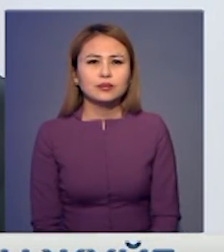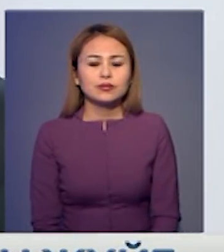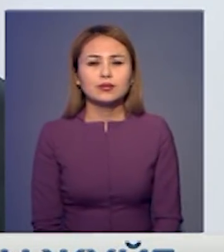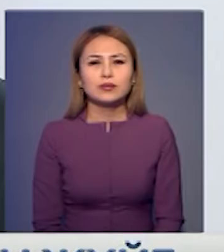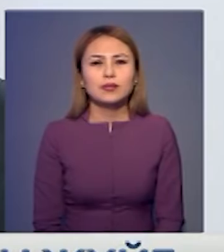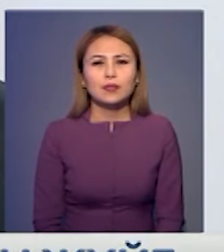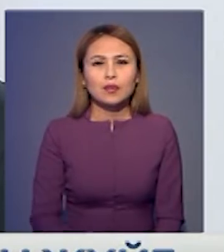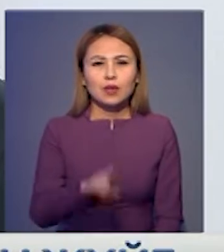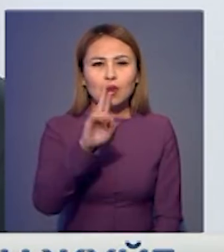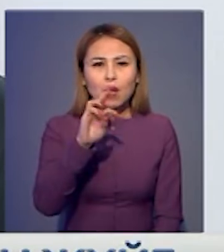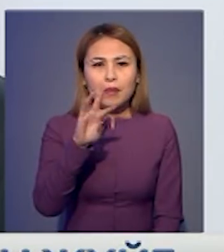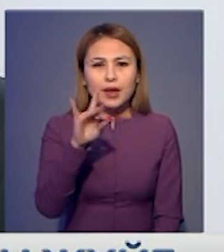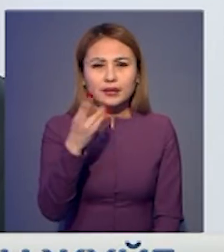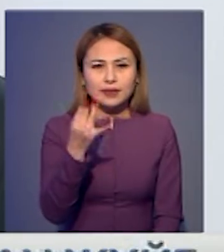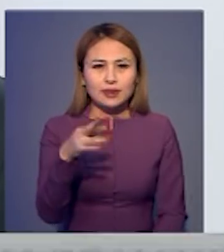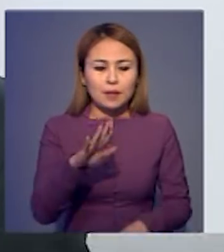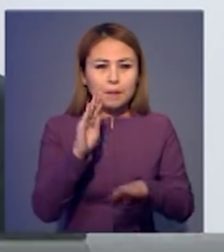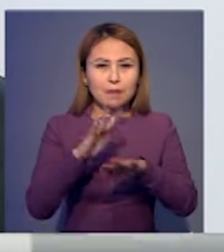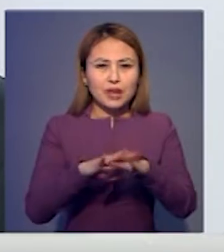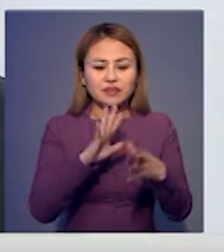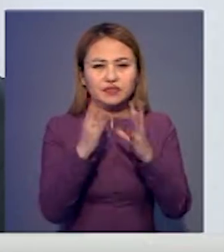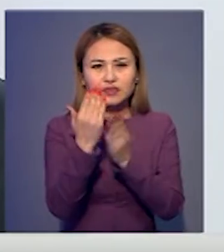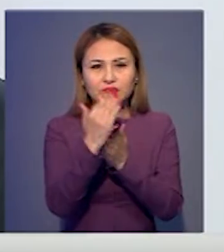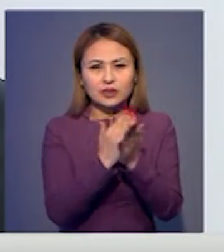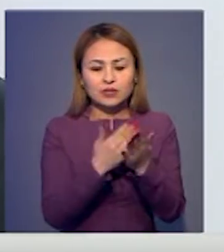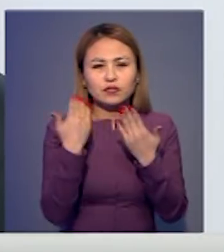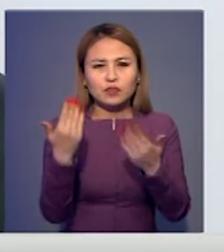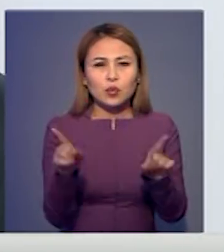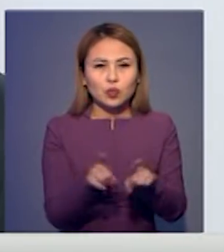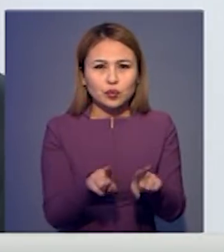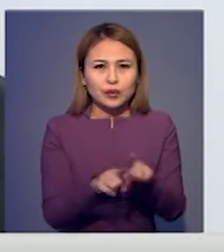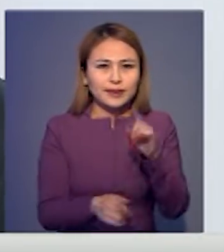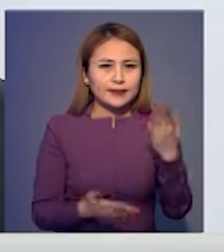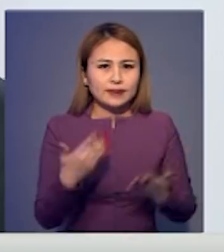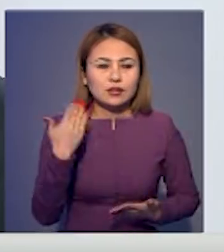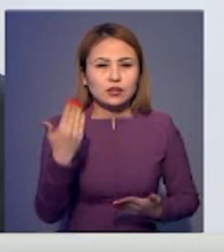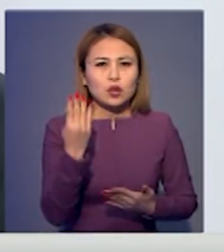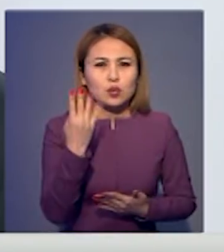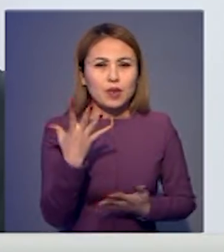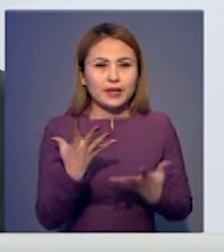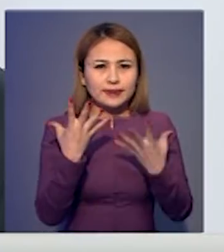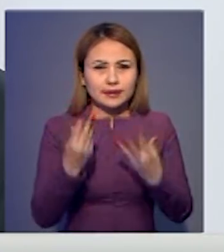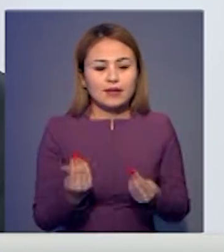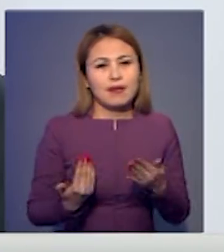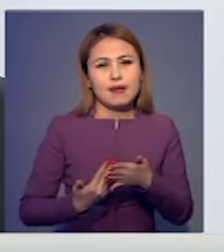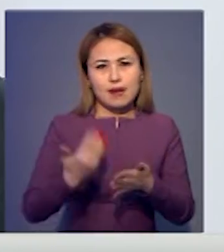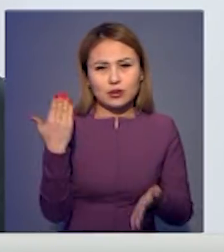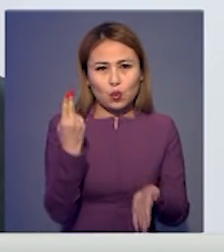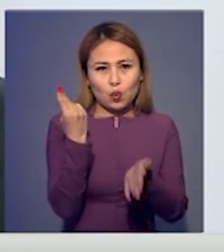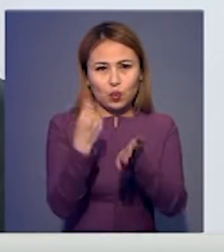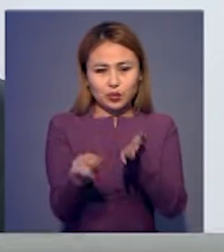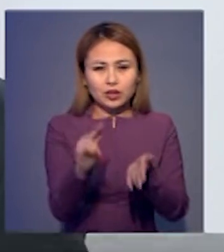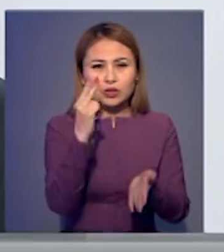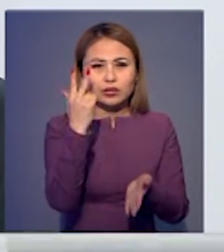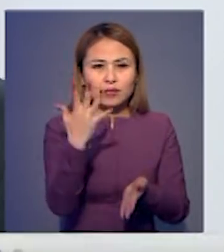Коммерциялық бағыттар, бұл бағыттар біздің ішімізден шығып отырған бағыттар. Сол себепті бұл жерде де, егер сіз 45 күн ерте алатын болсаңыз, сіз 35%-ға